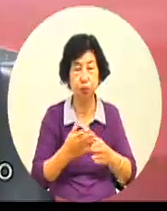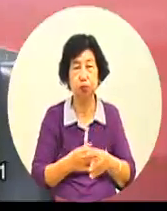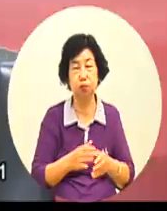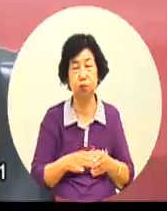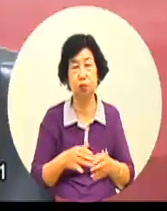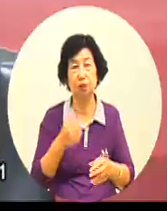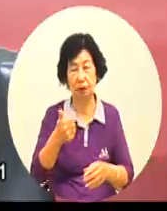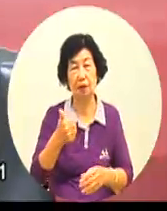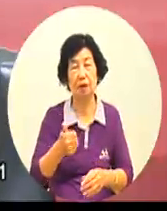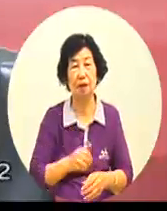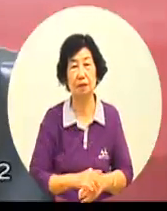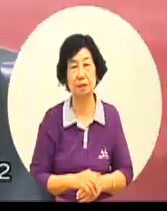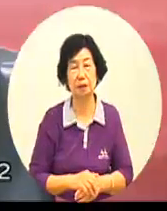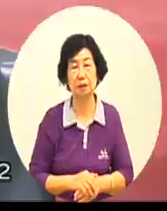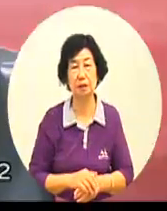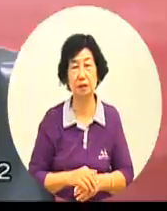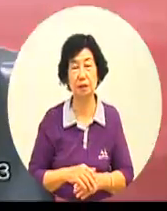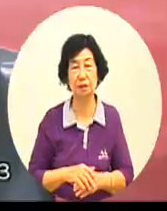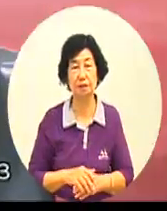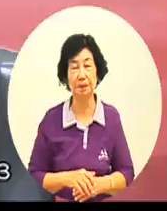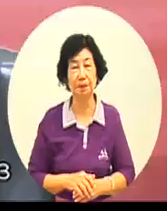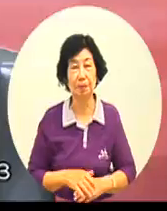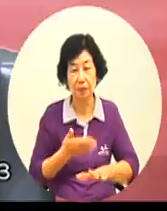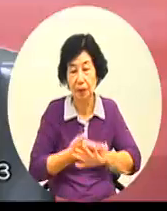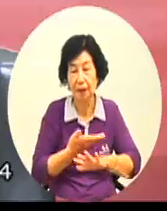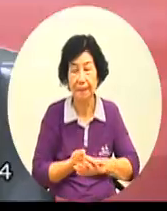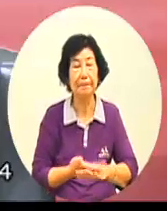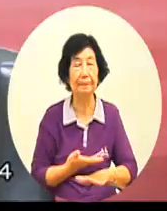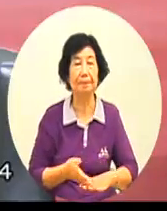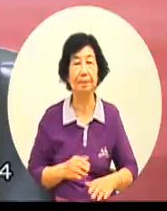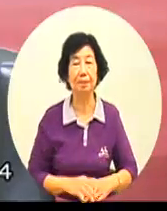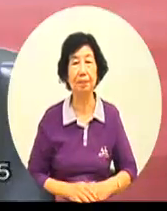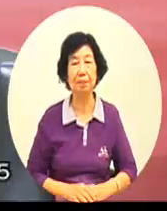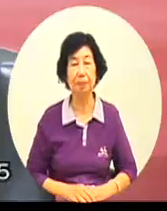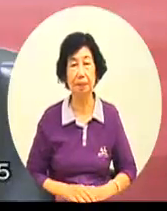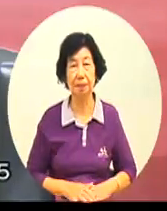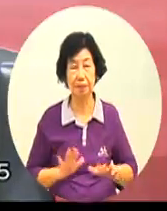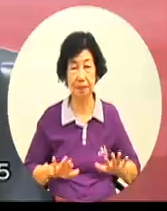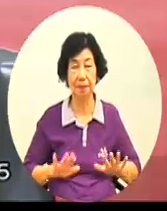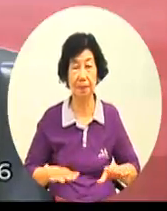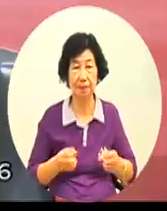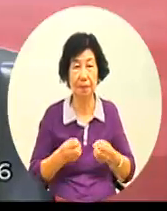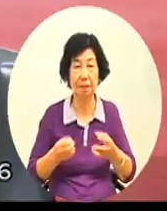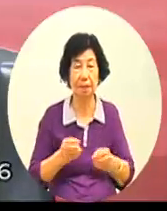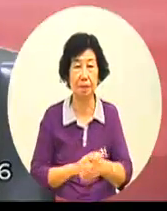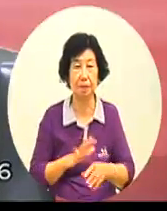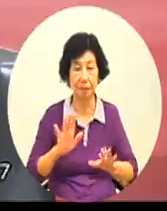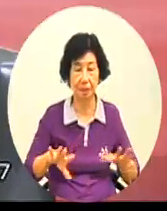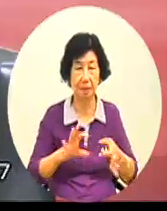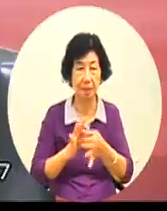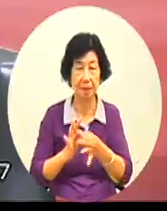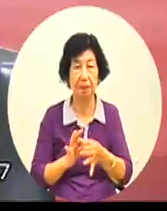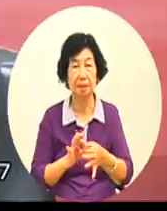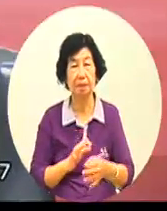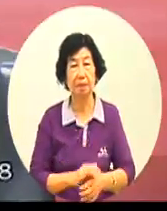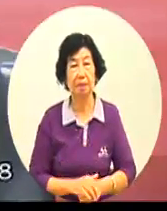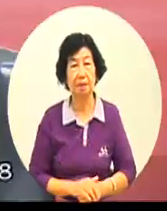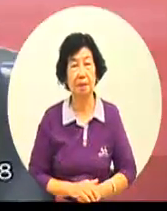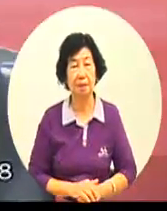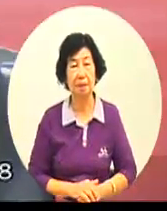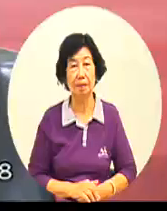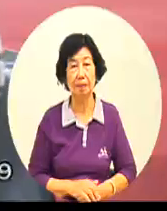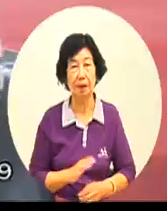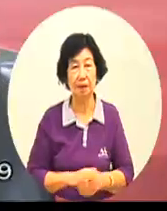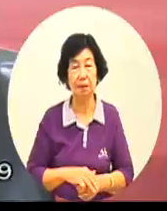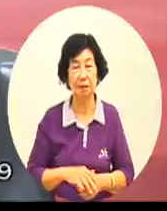们能放心哈、哦。然后我今天呢，大概要谈到的是大家都很关心哈、哦，这个长